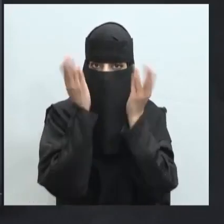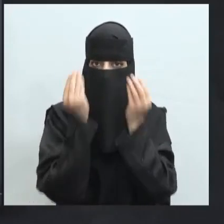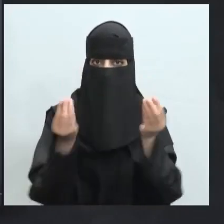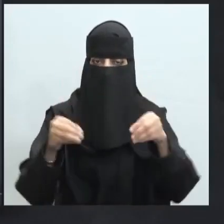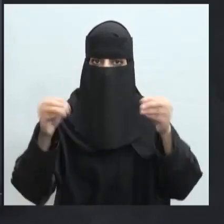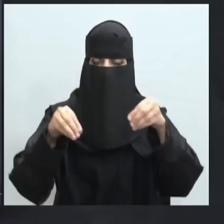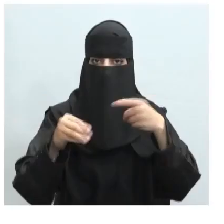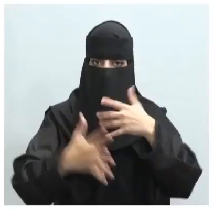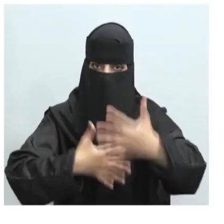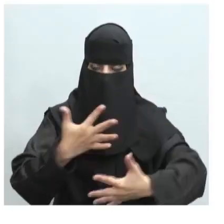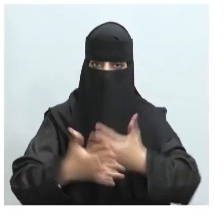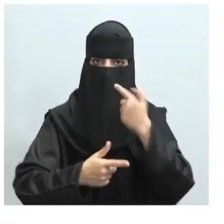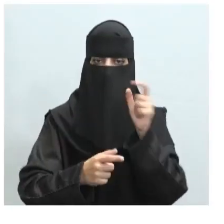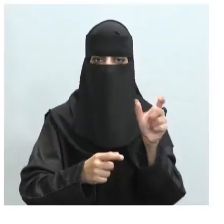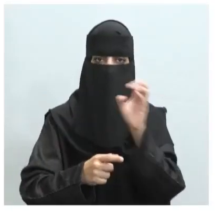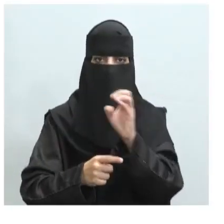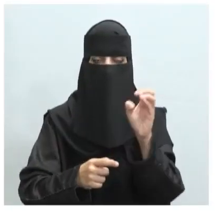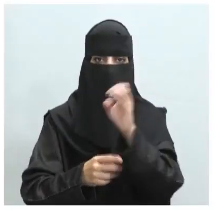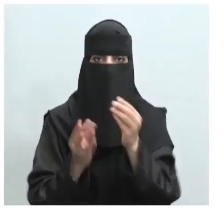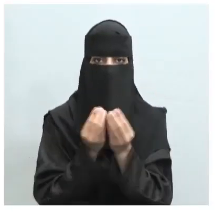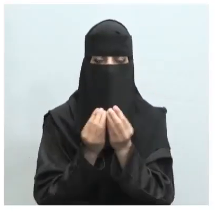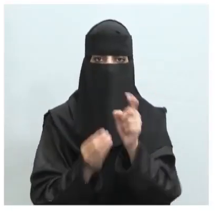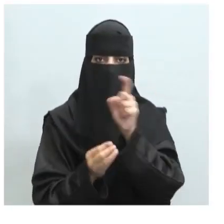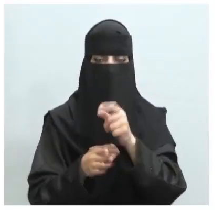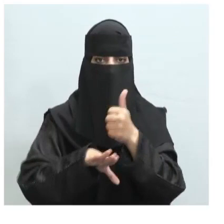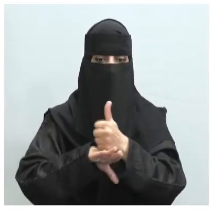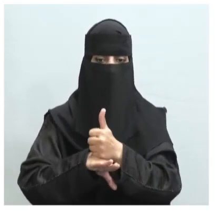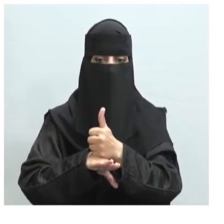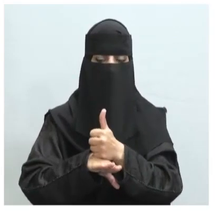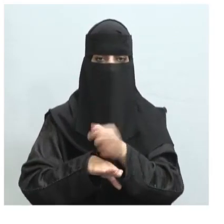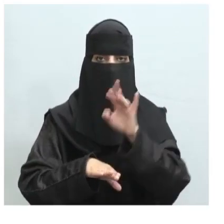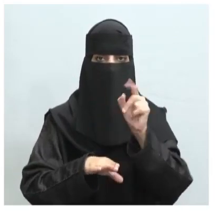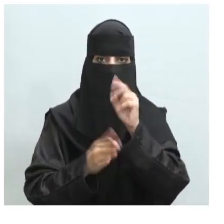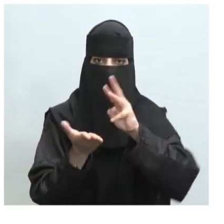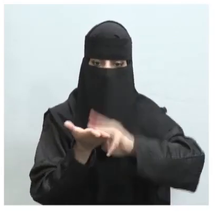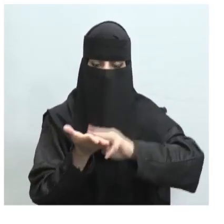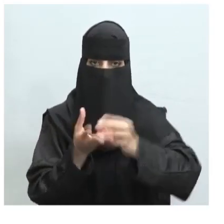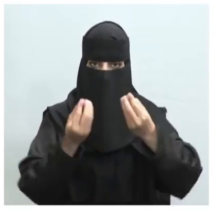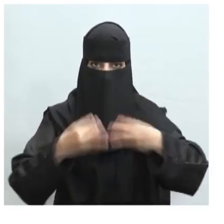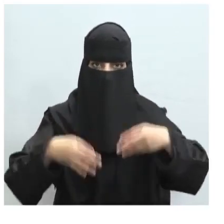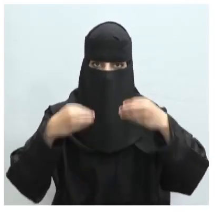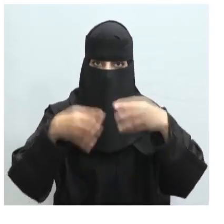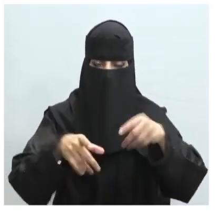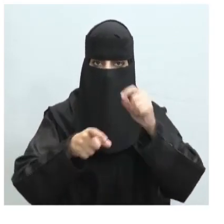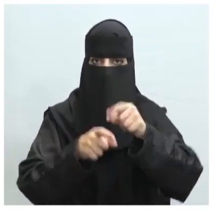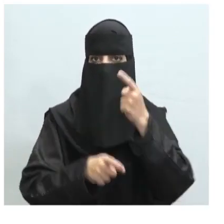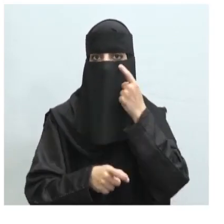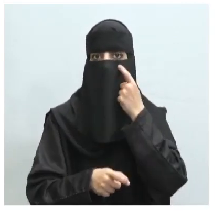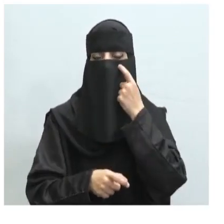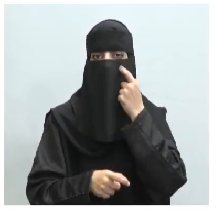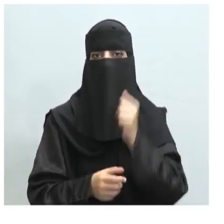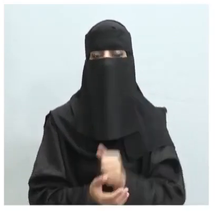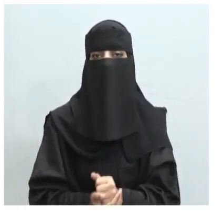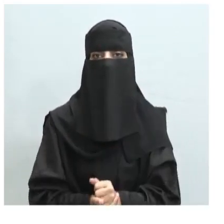المزيد ونحاول الاجابه عن هذا السؤال الاساسي كيف تؤثر الكهرباء في حياتنا